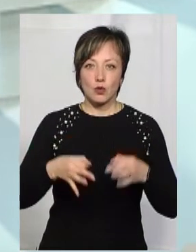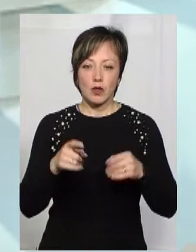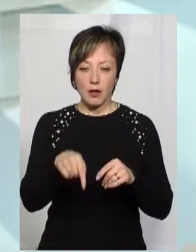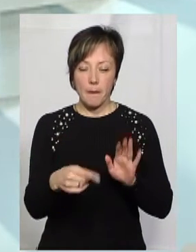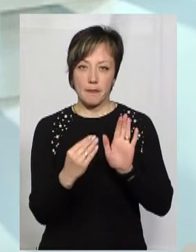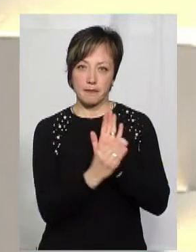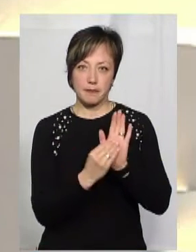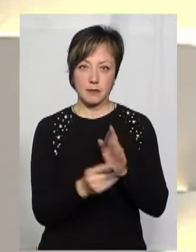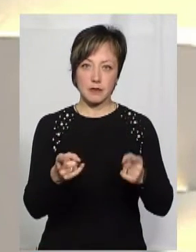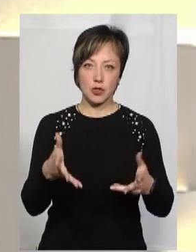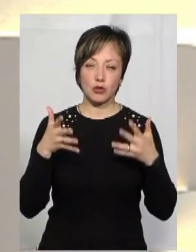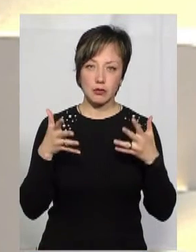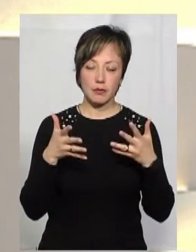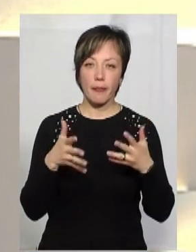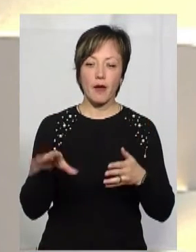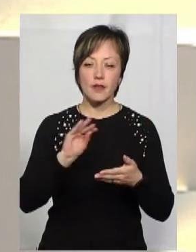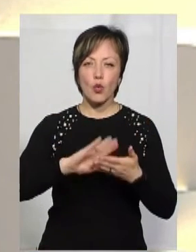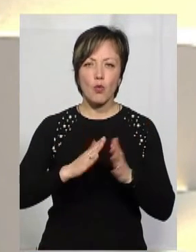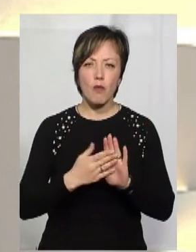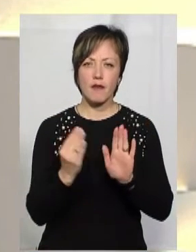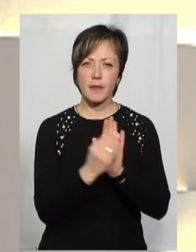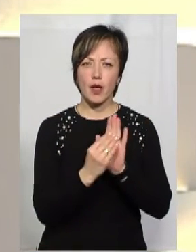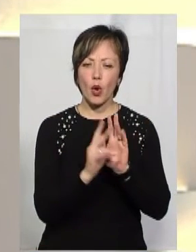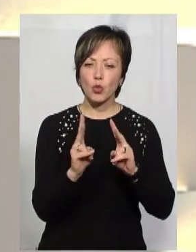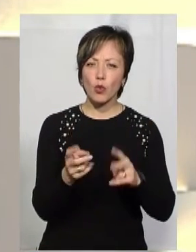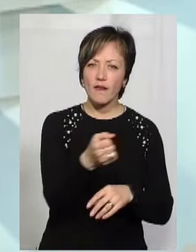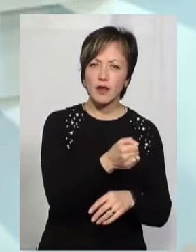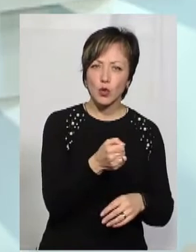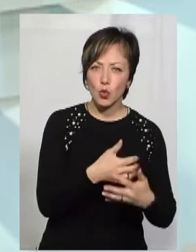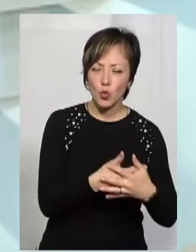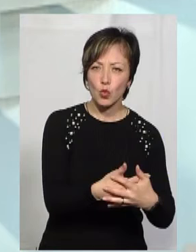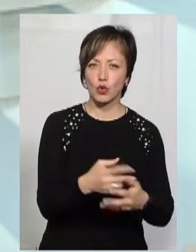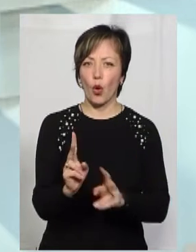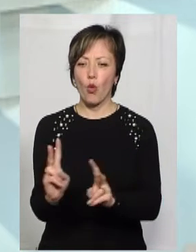і все ясно. Там умови розписані і для того, хто буде виношувати,